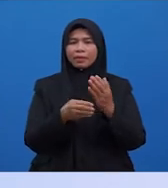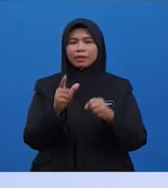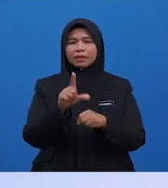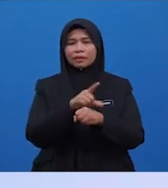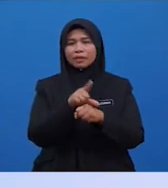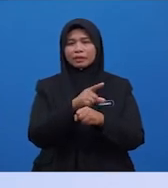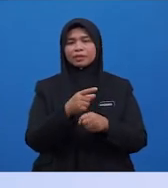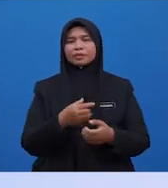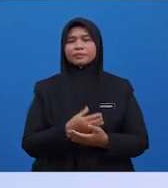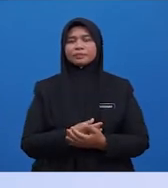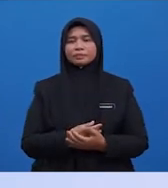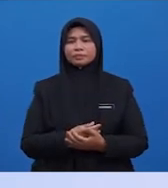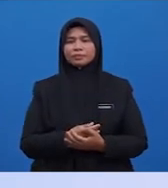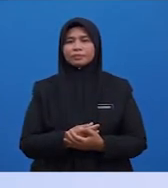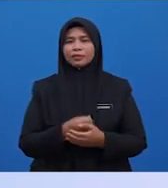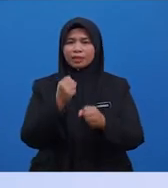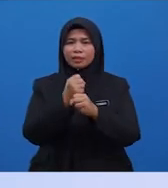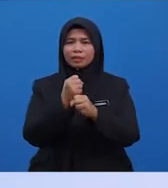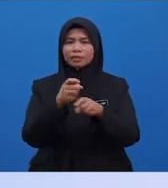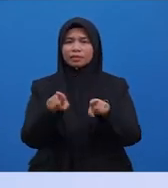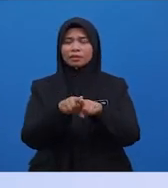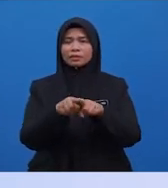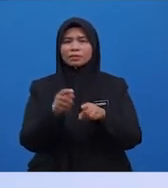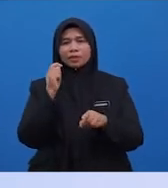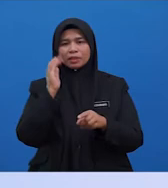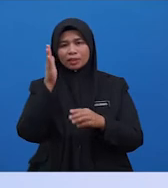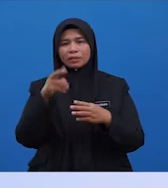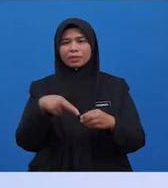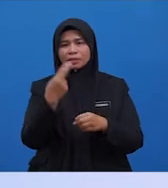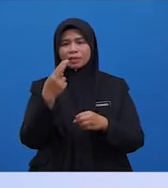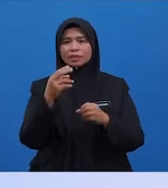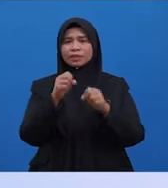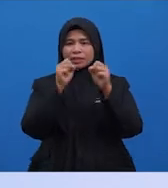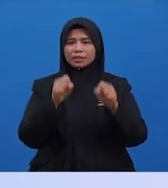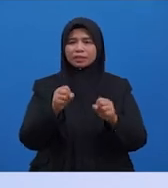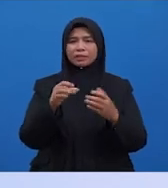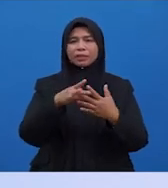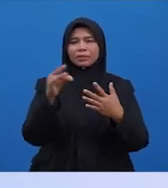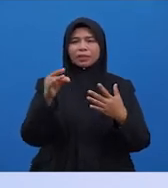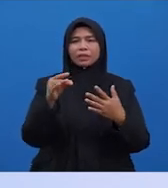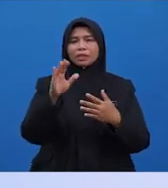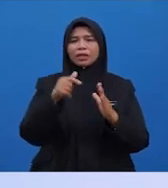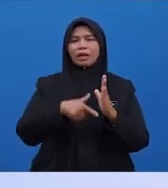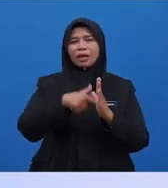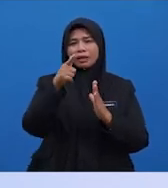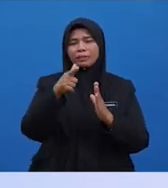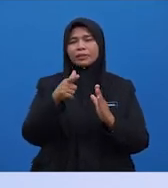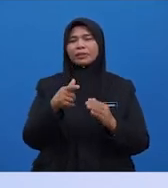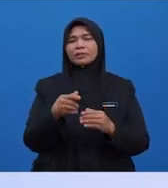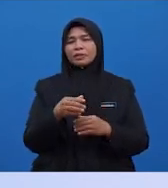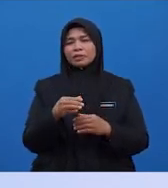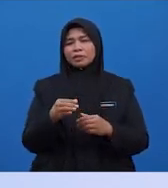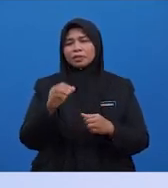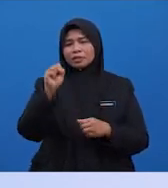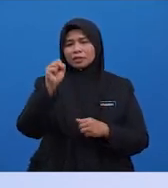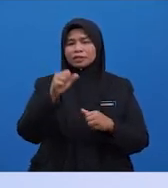yang dikehendaki. Kerjasama tadi akan menghasilkan sistem pemilihan bakat yang lebih saintifik